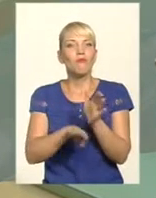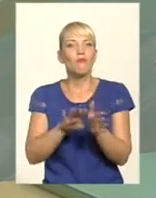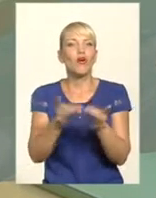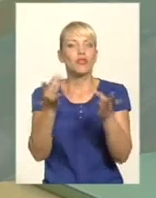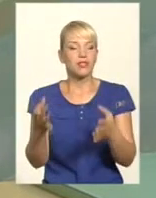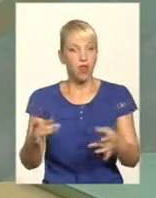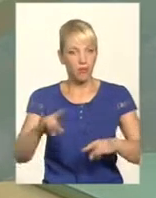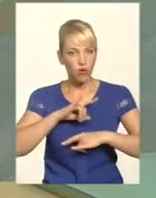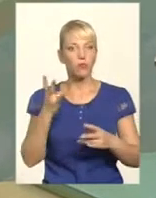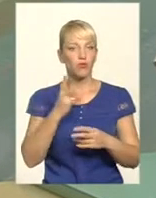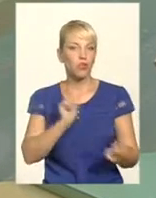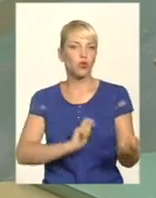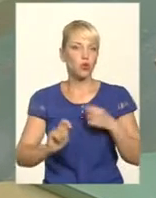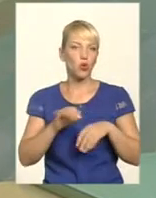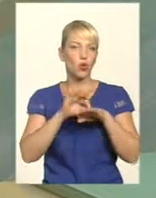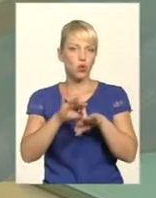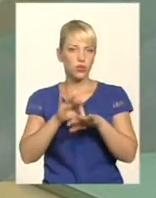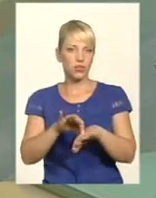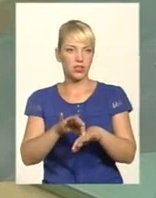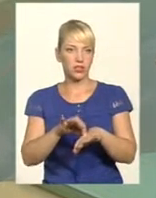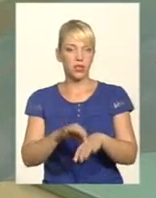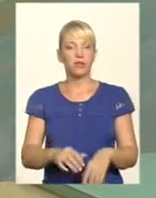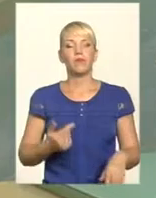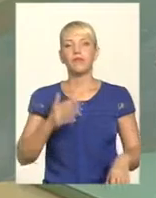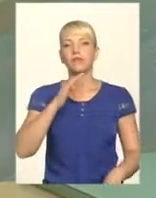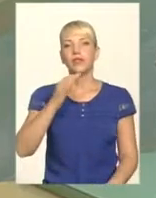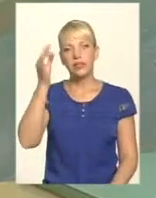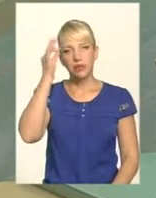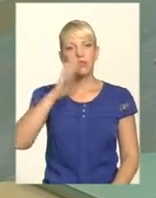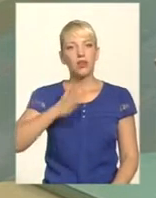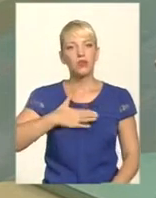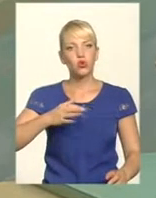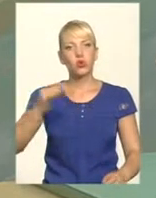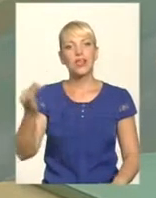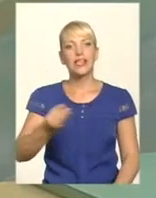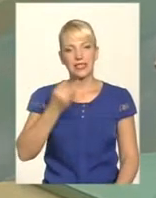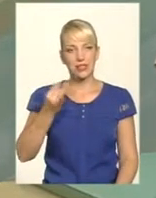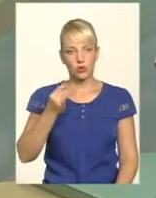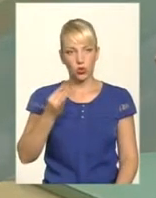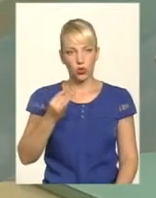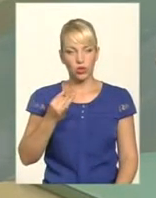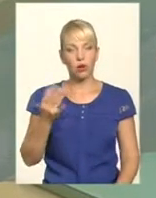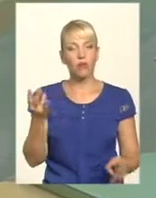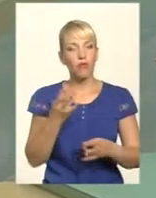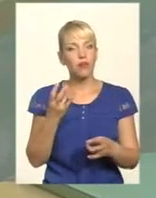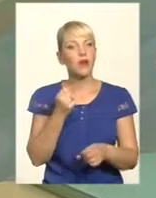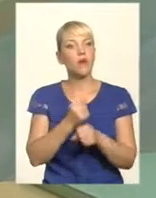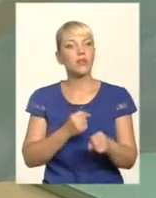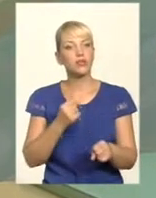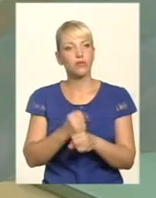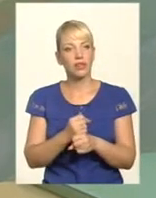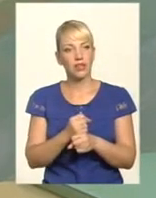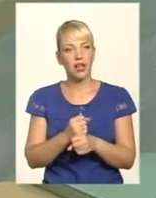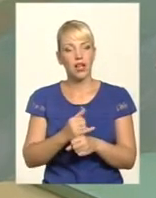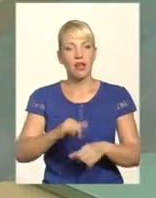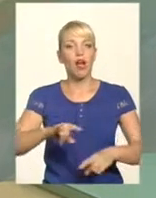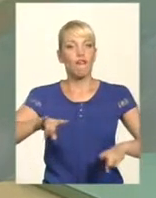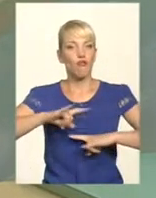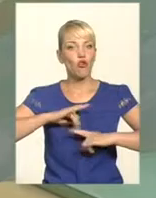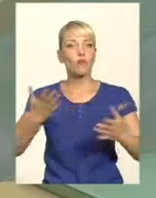історичних, нашої історії, починаючи ще з далеких часів. От. Тут вже мають попрацювати. А форма,